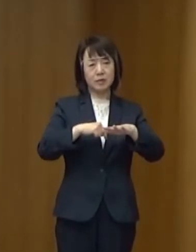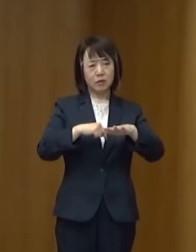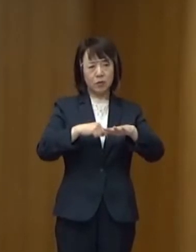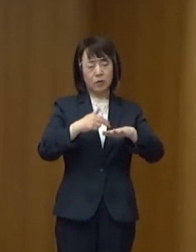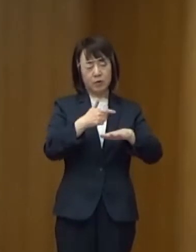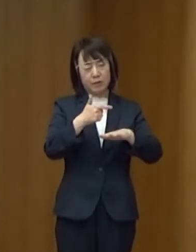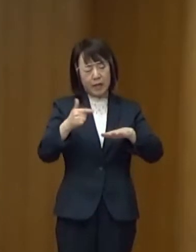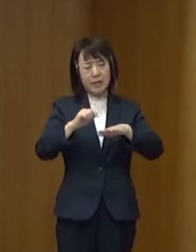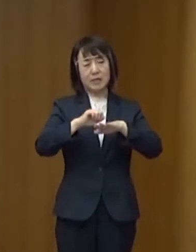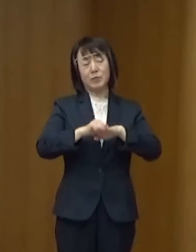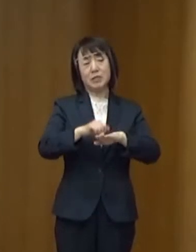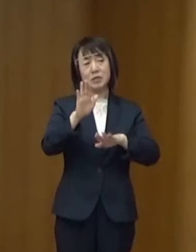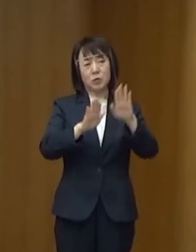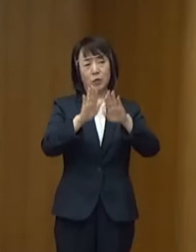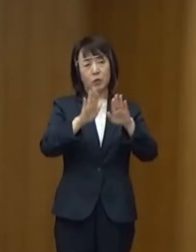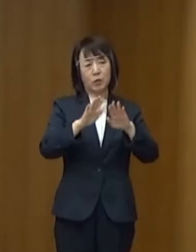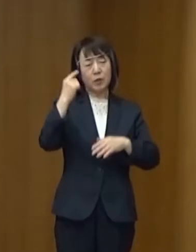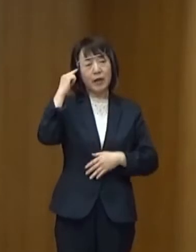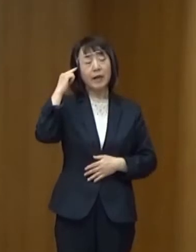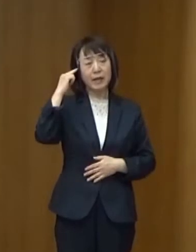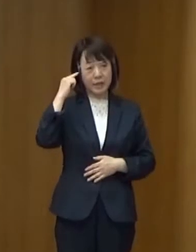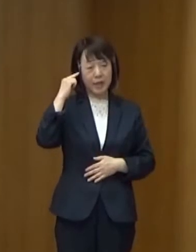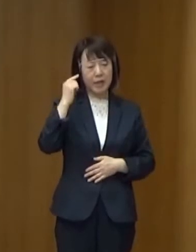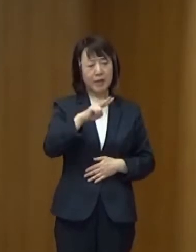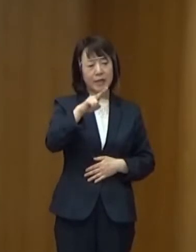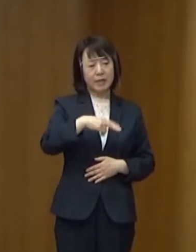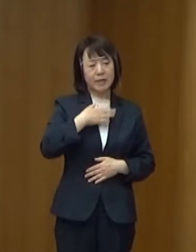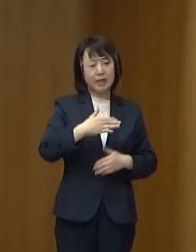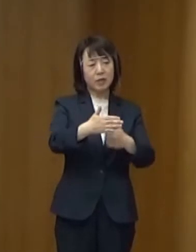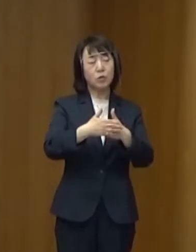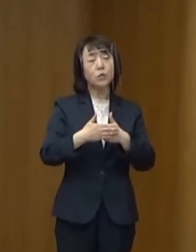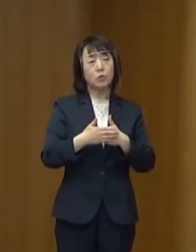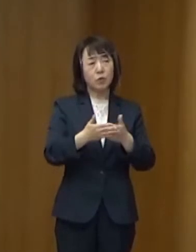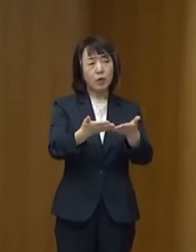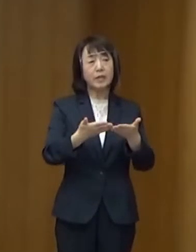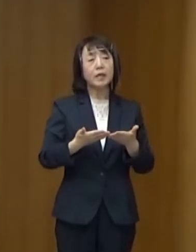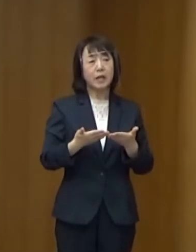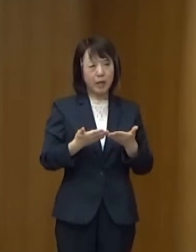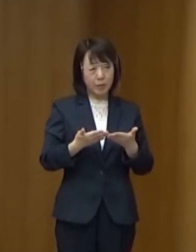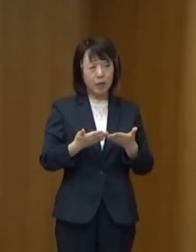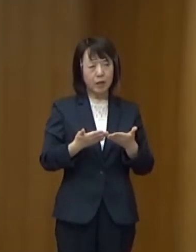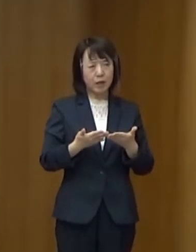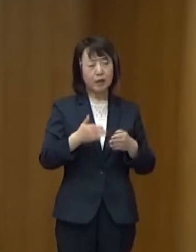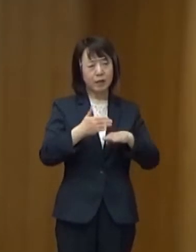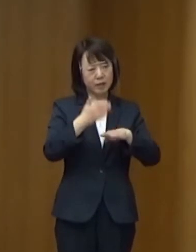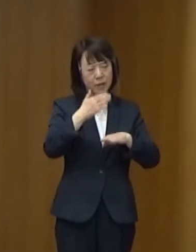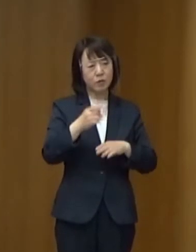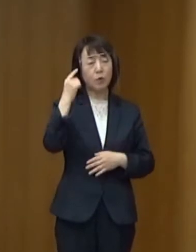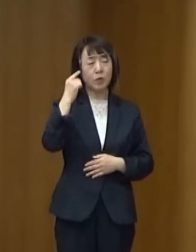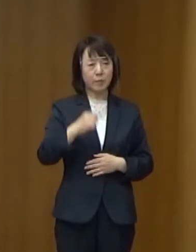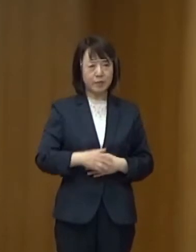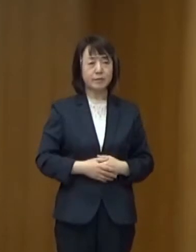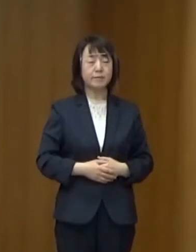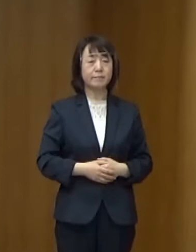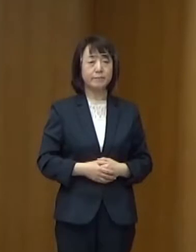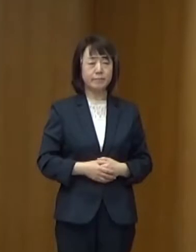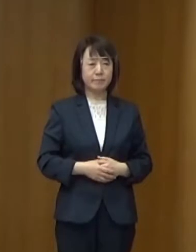しい状況などを踏まえまして、ご理解とご協力をいただければというふうに思うところでございます